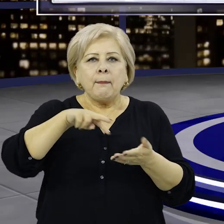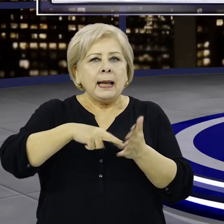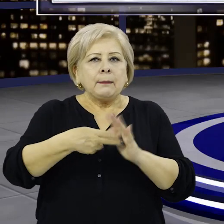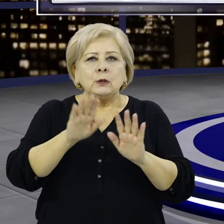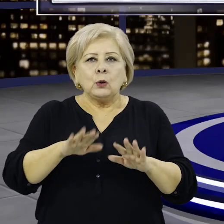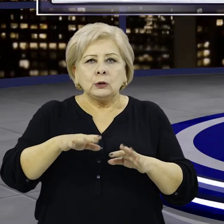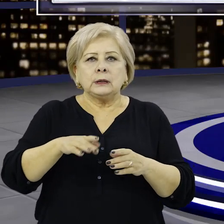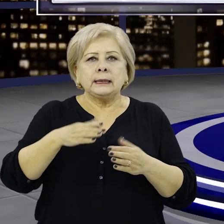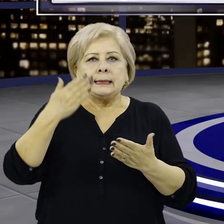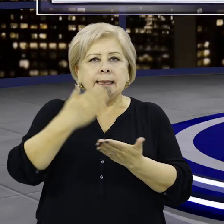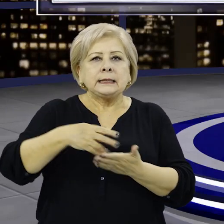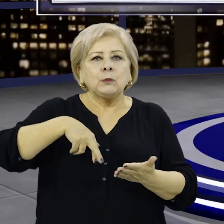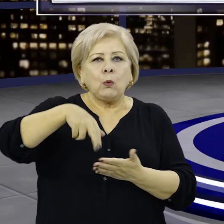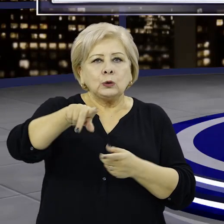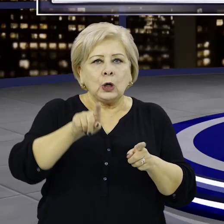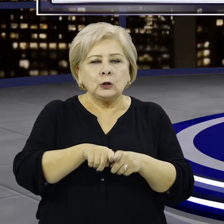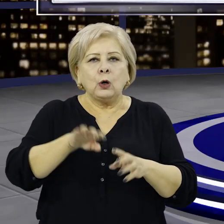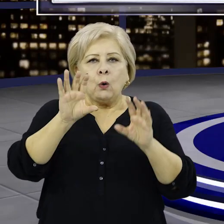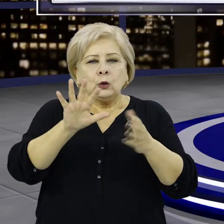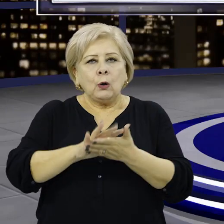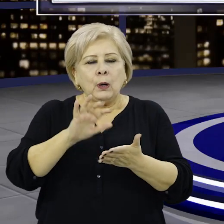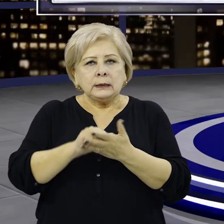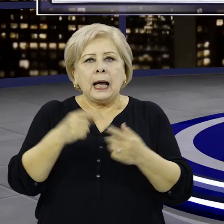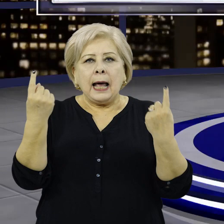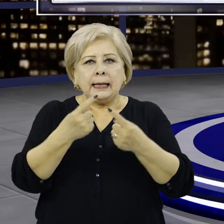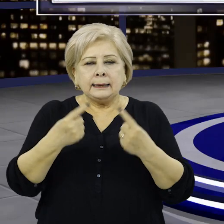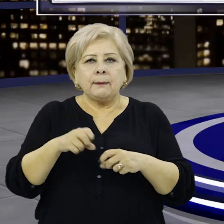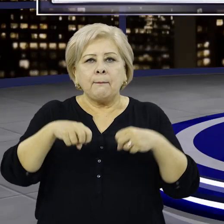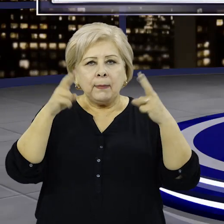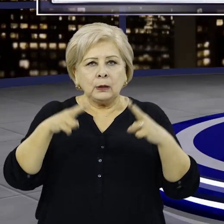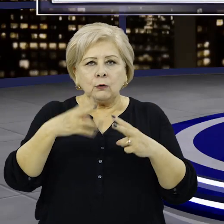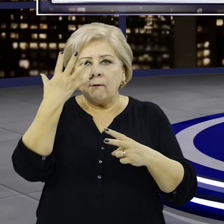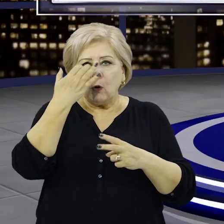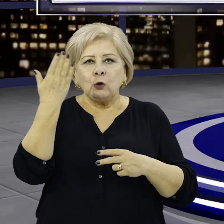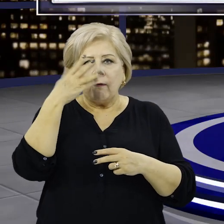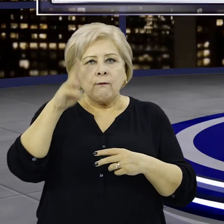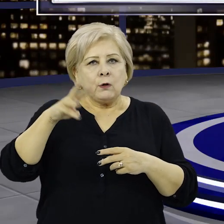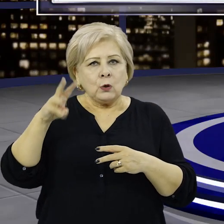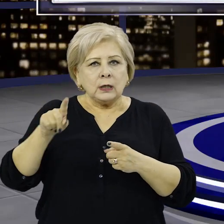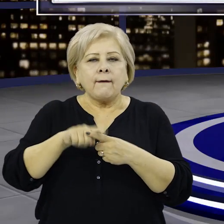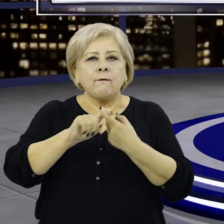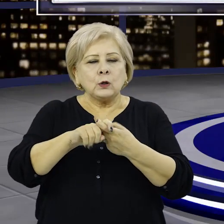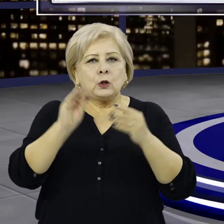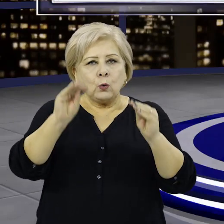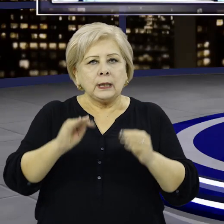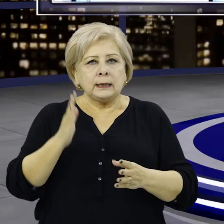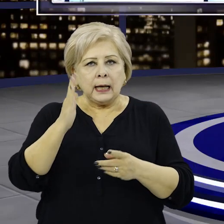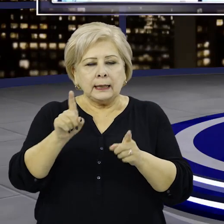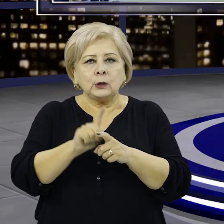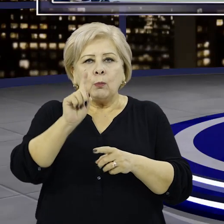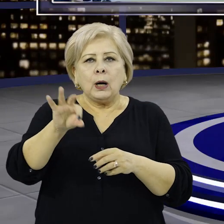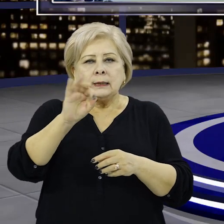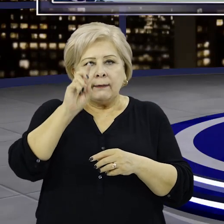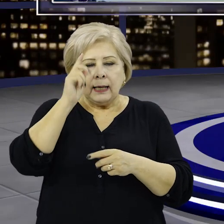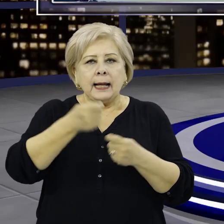belgilanmagan joydan kesib o'tishi kabi qoidabuzarliklarni aniqlovchi maxsus foto-video qayd etish vositalari o'rnatiladi. Bu